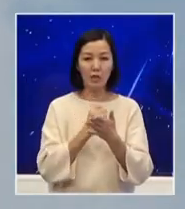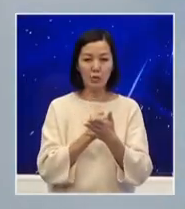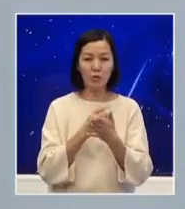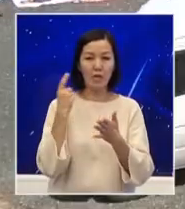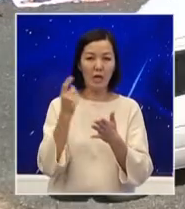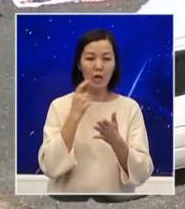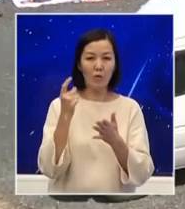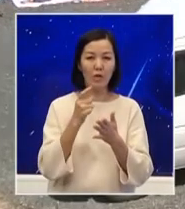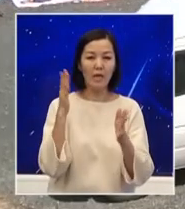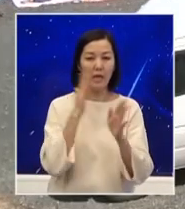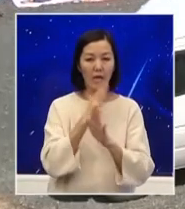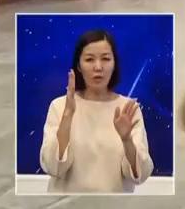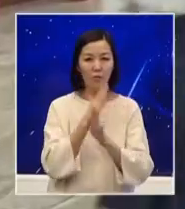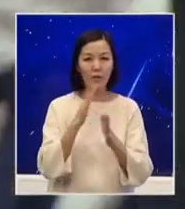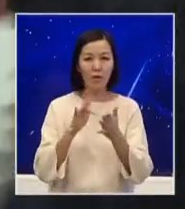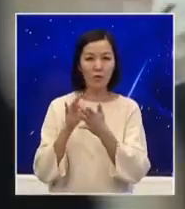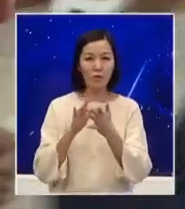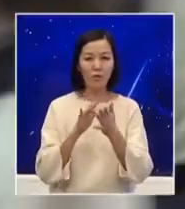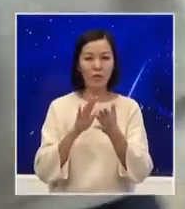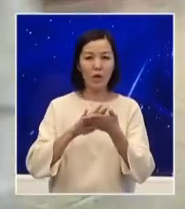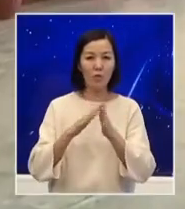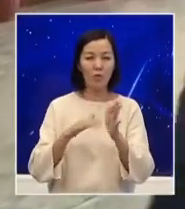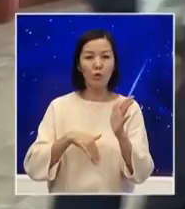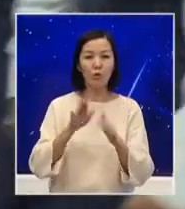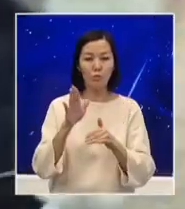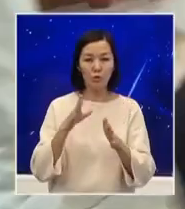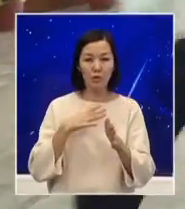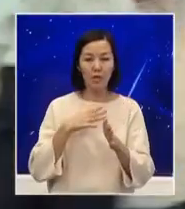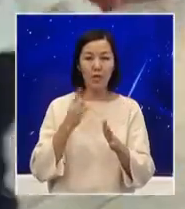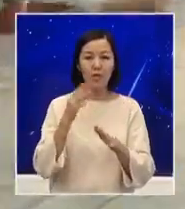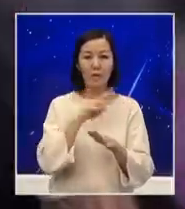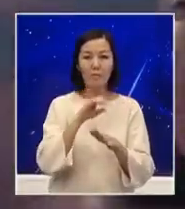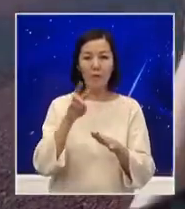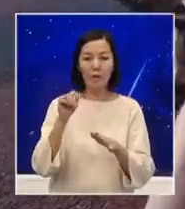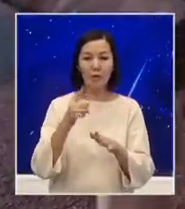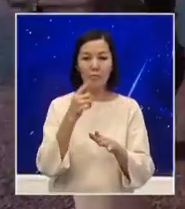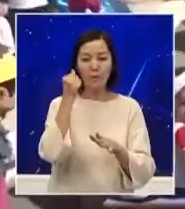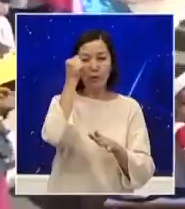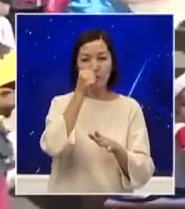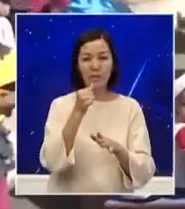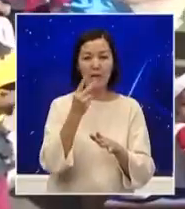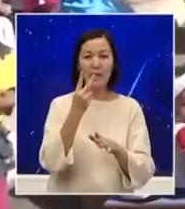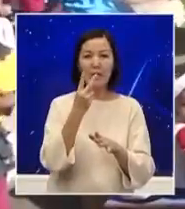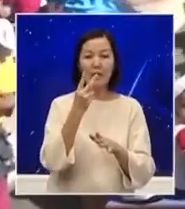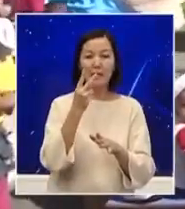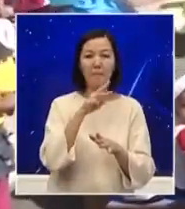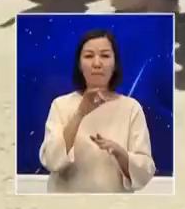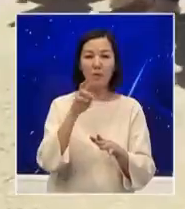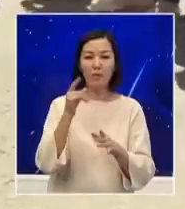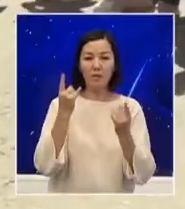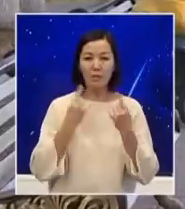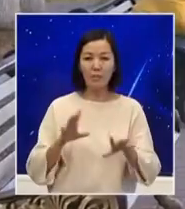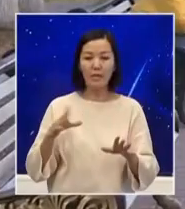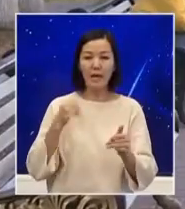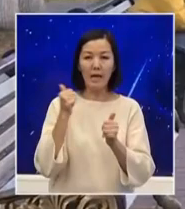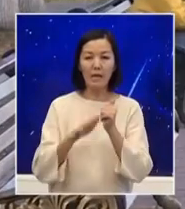экологиялық, экономикалық, туристік әлеуеті зор. Халқы 2 миллионның үстінде. Жылына 50 мыңнан астам бала туылады. Сондықтан да аймақтың